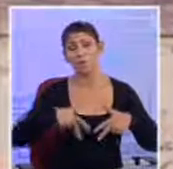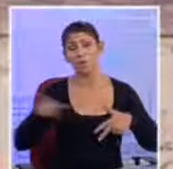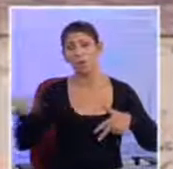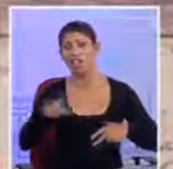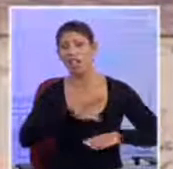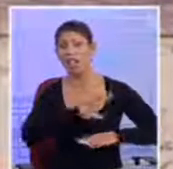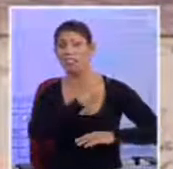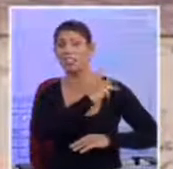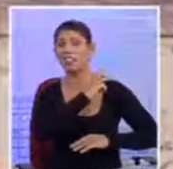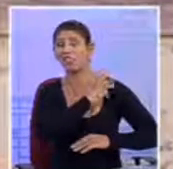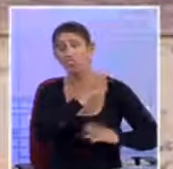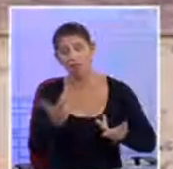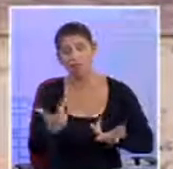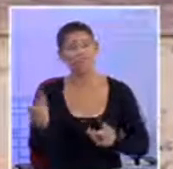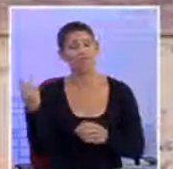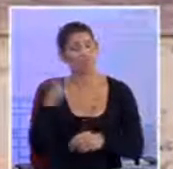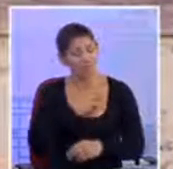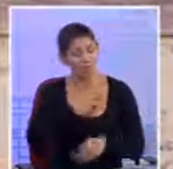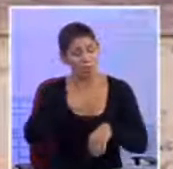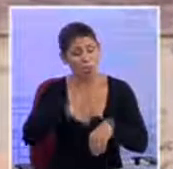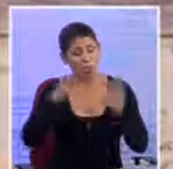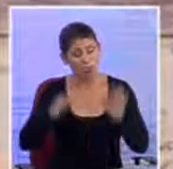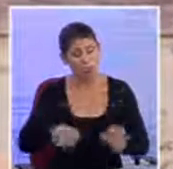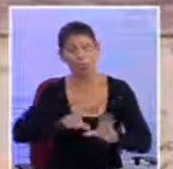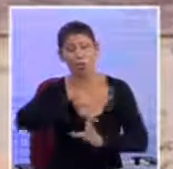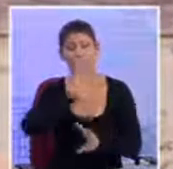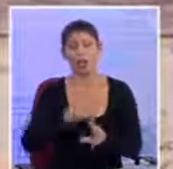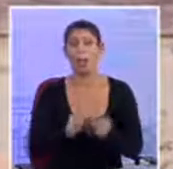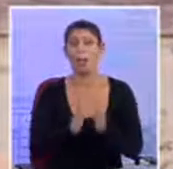βγαίνει η ιστορία. Λοιπόν, θα παρακαλούσα τον κύριο Θεοχάρη επί 3.